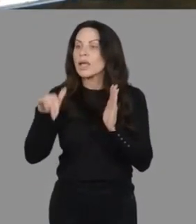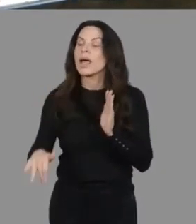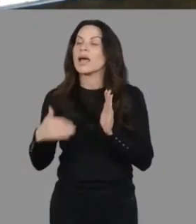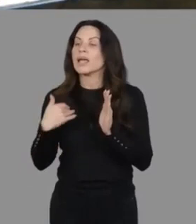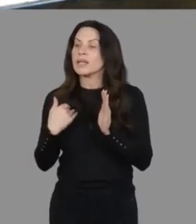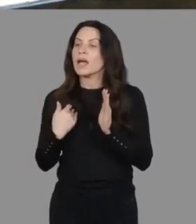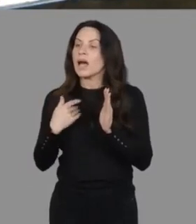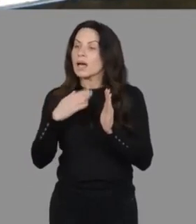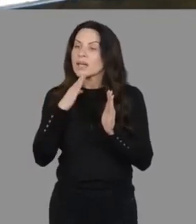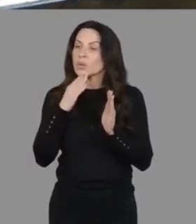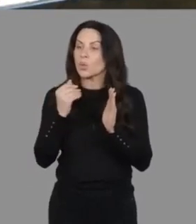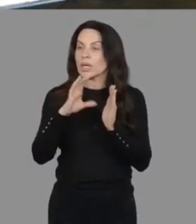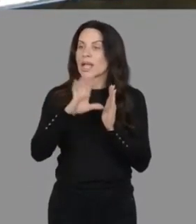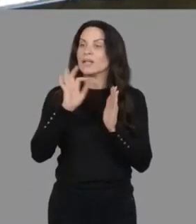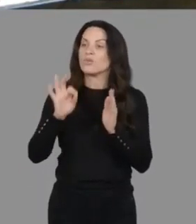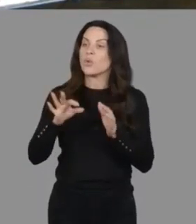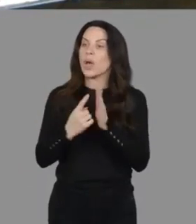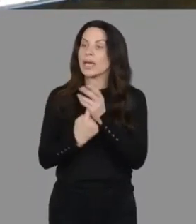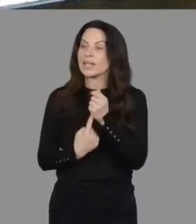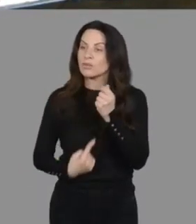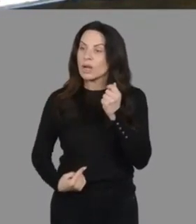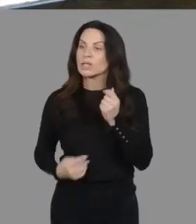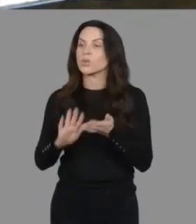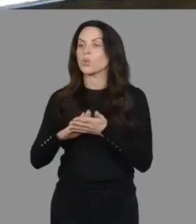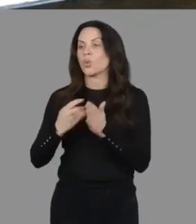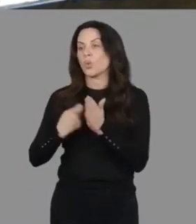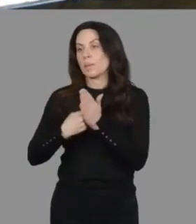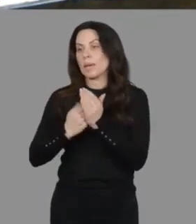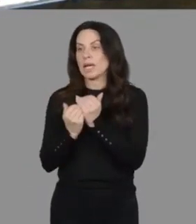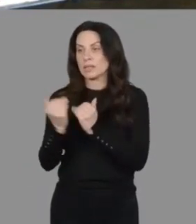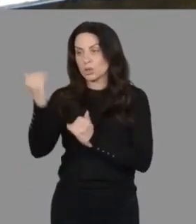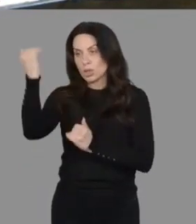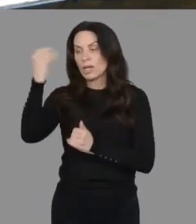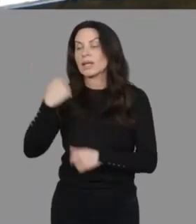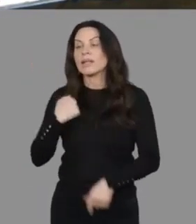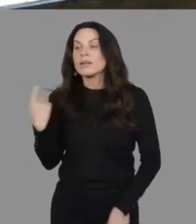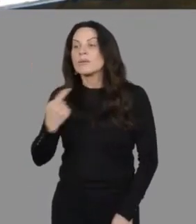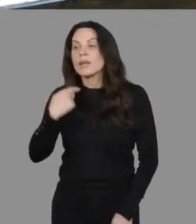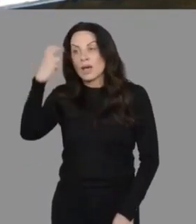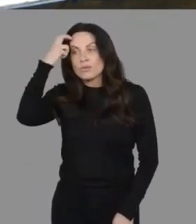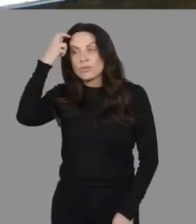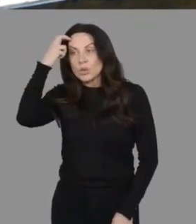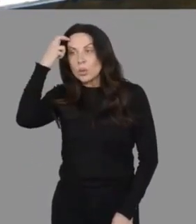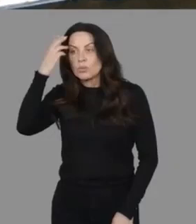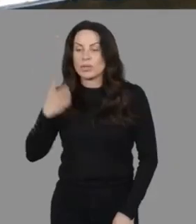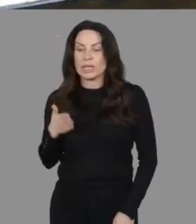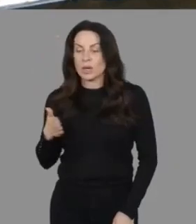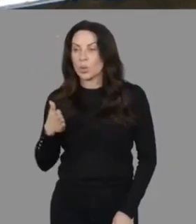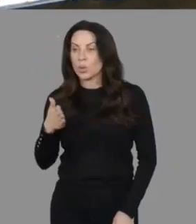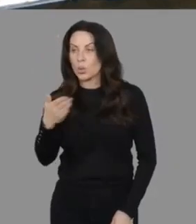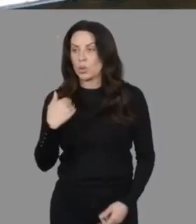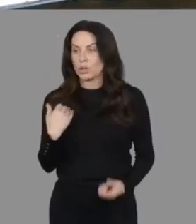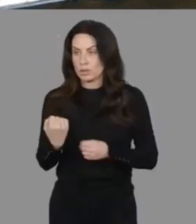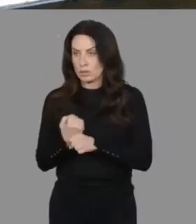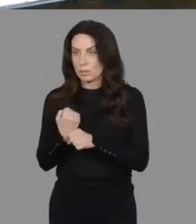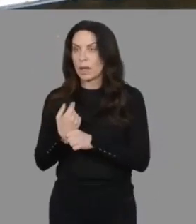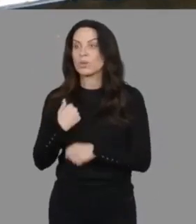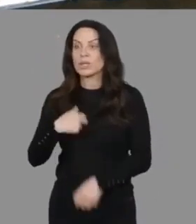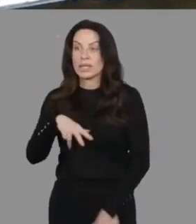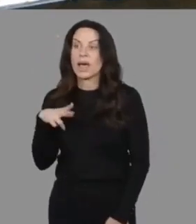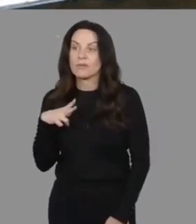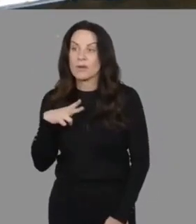weitere Steigerungen. Wir fahren hier einen vernünftigen Kurs und gehen davon aus, dass dieser Haushalt